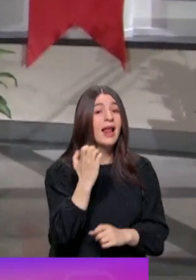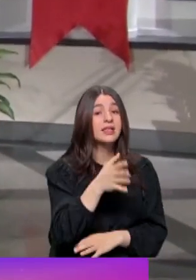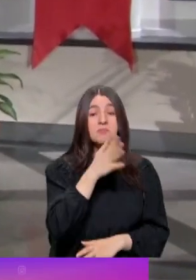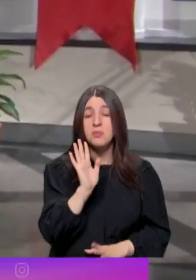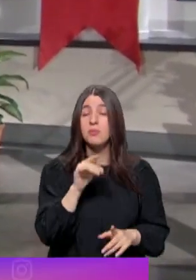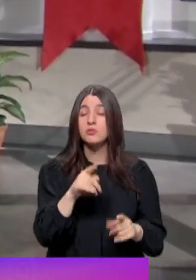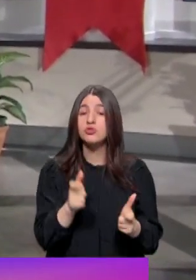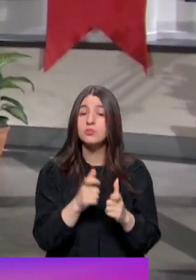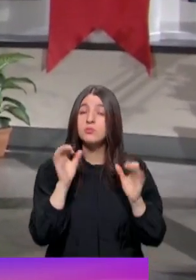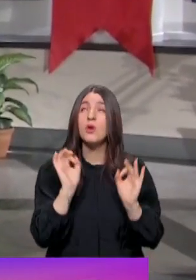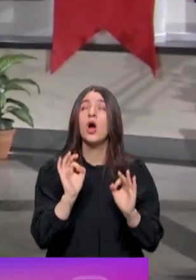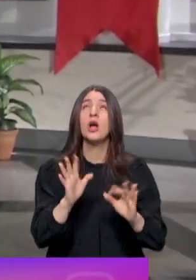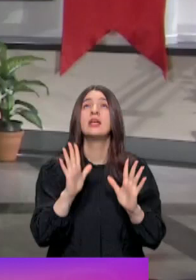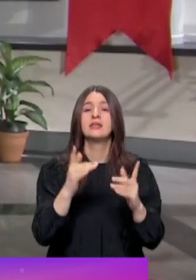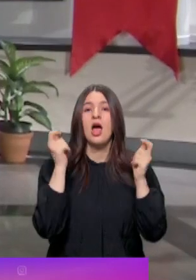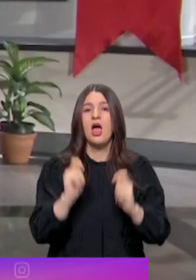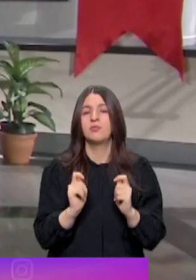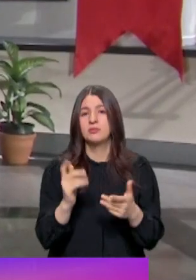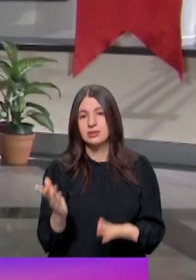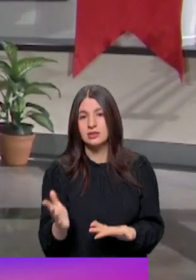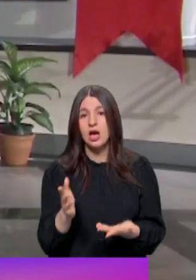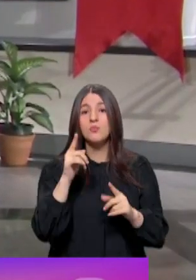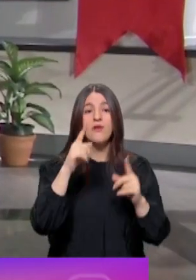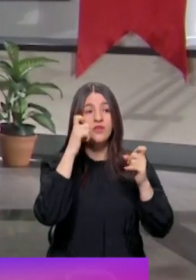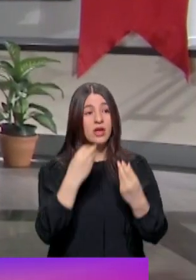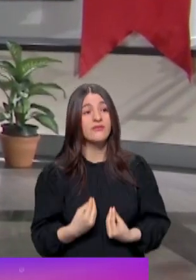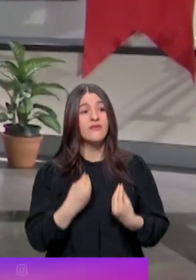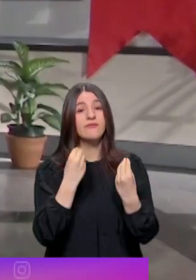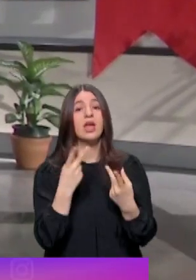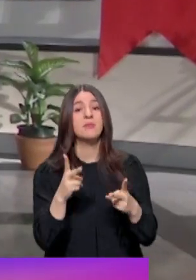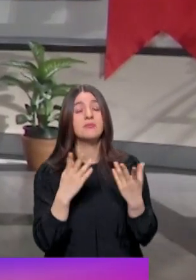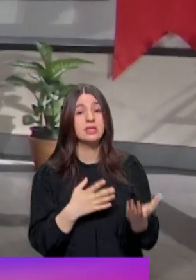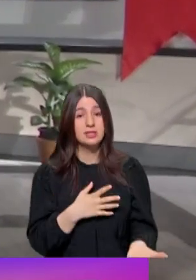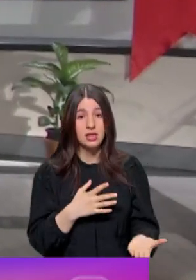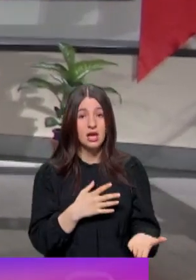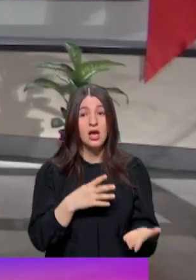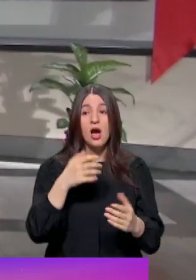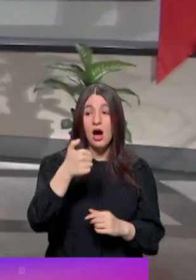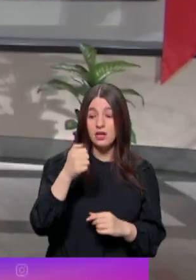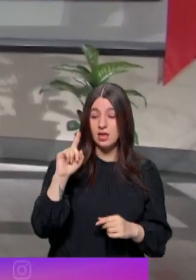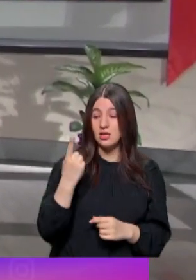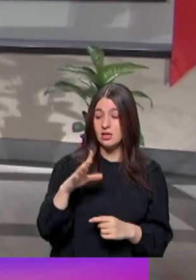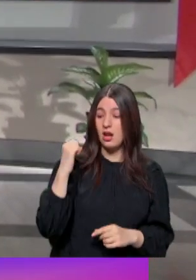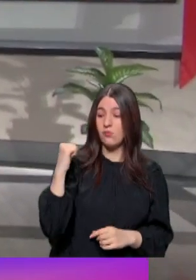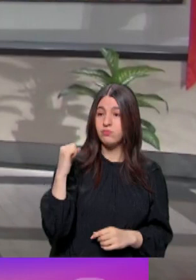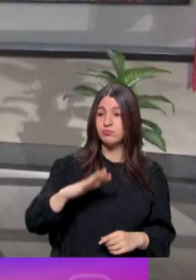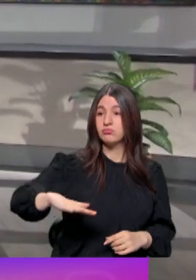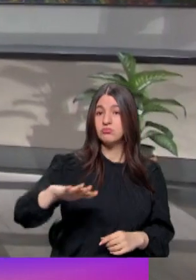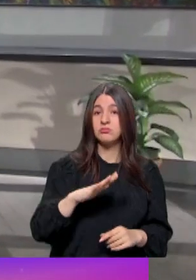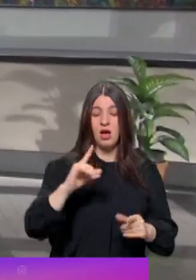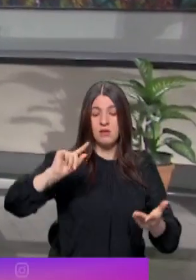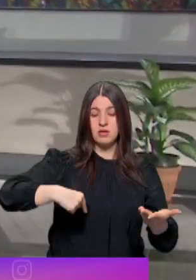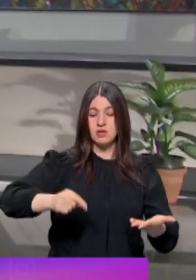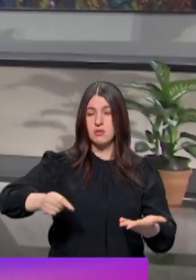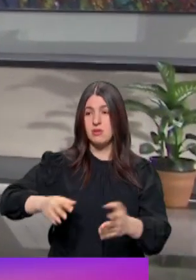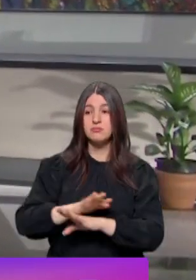bu toplantının böylesine yapılması, bu fotoğrafın verilebilmesi, 6 liderin bir araya gelerek imza